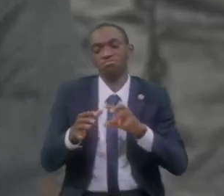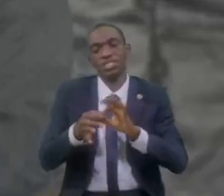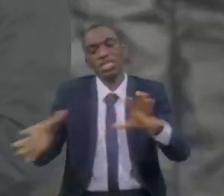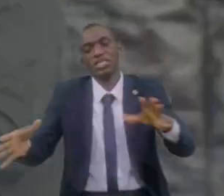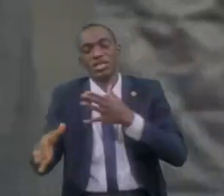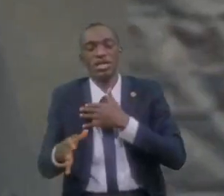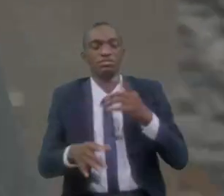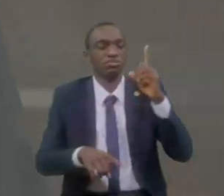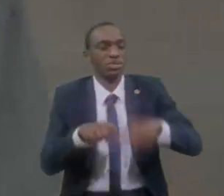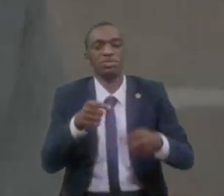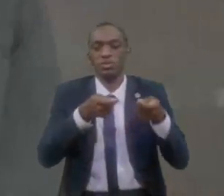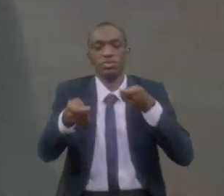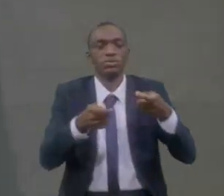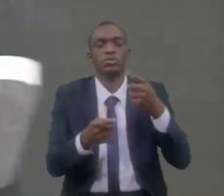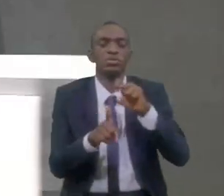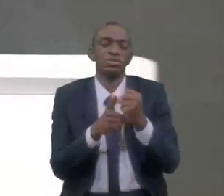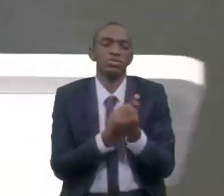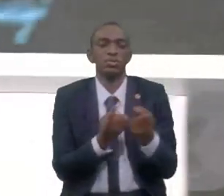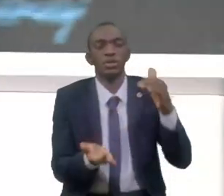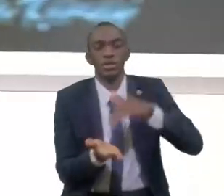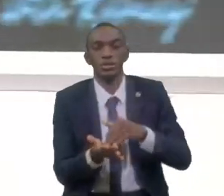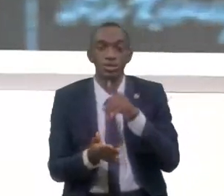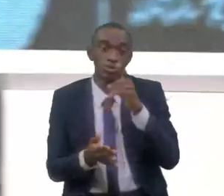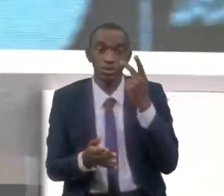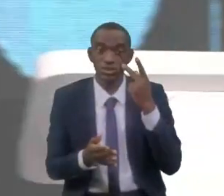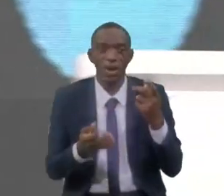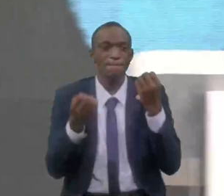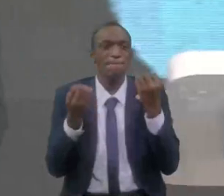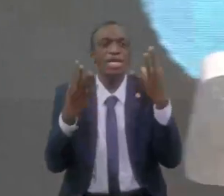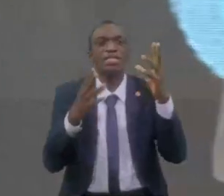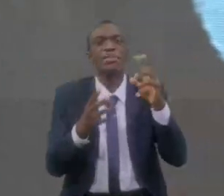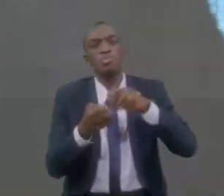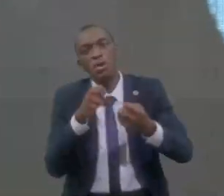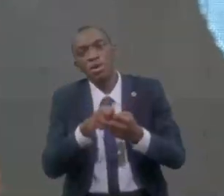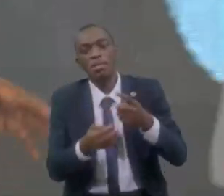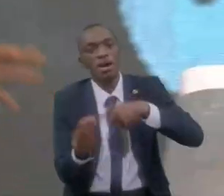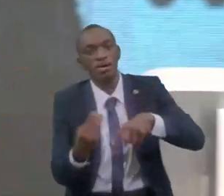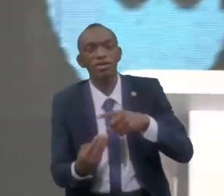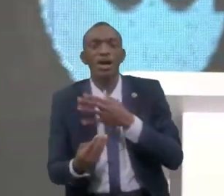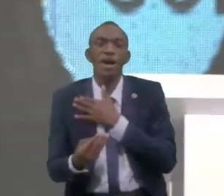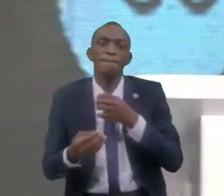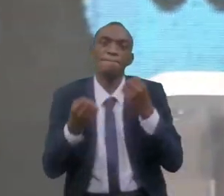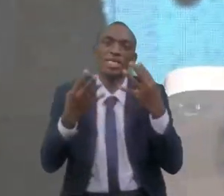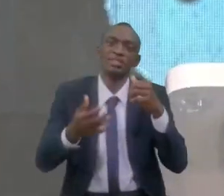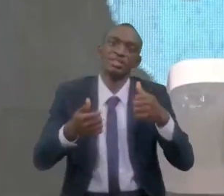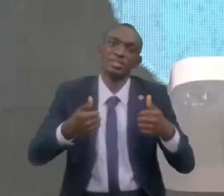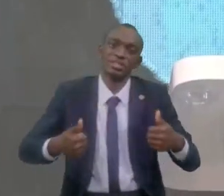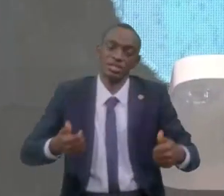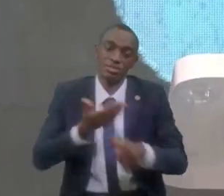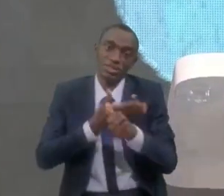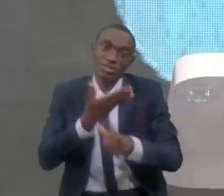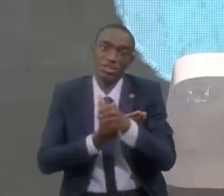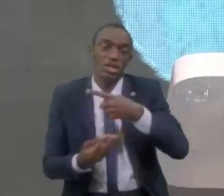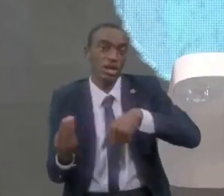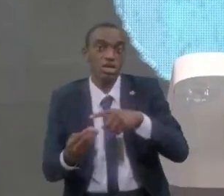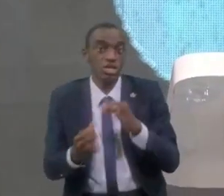pouvaient plus contrôler la situation. Il y a plusieurs dangers autour, il y a plusieurs problèmes autour de nous. Aussi longtemps que vous avez